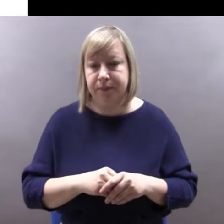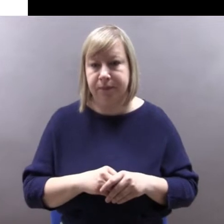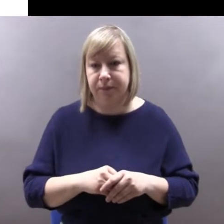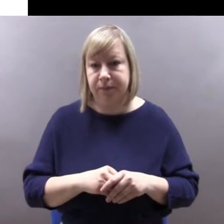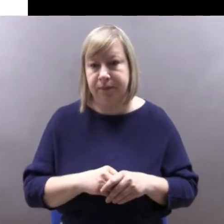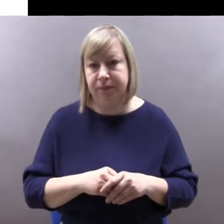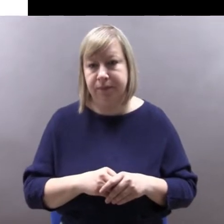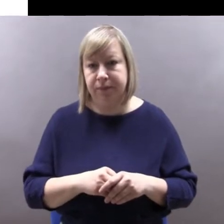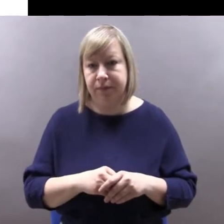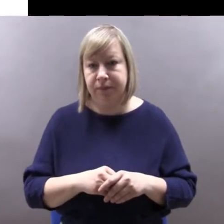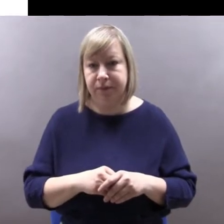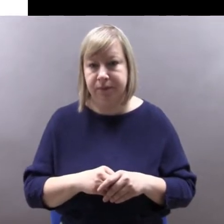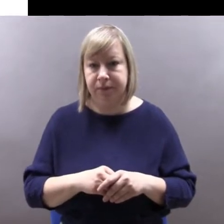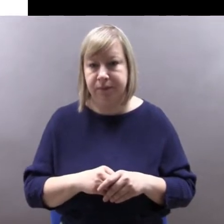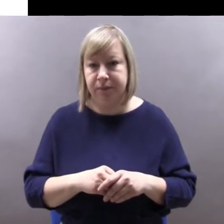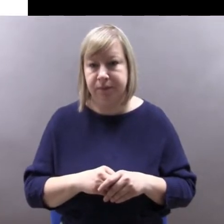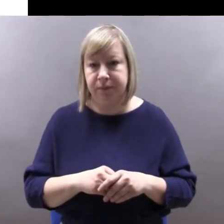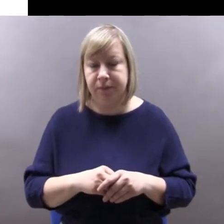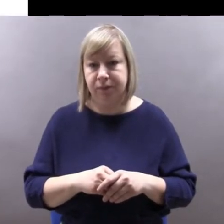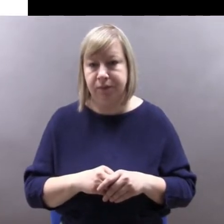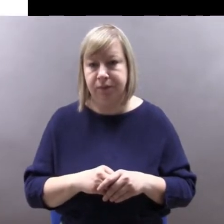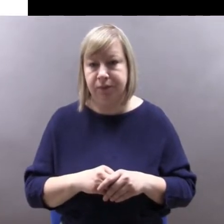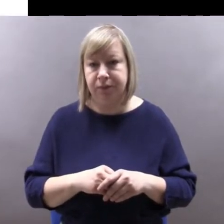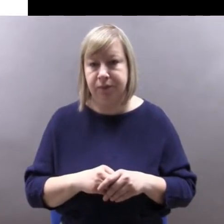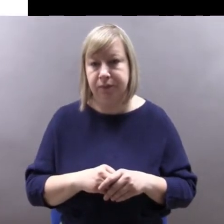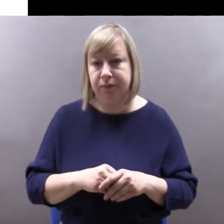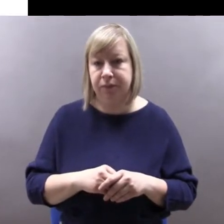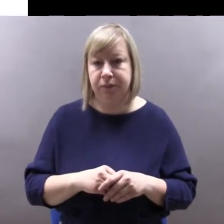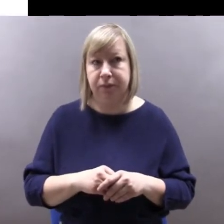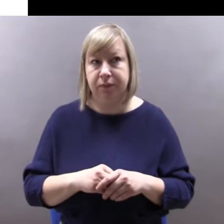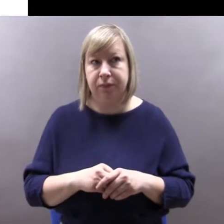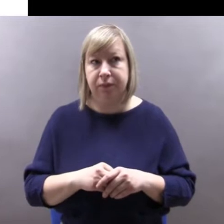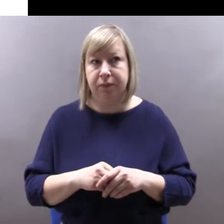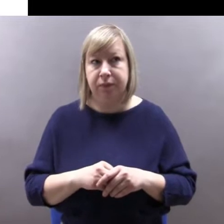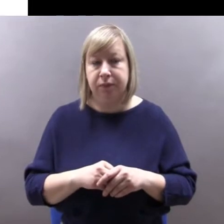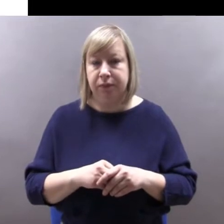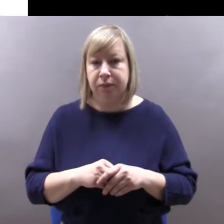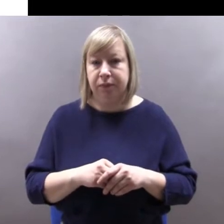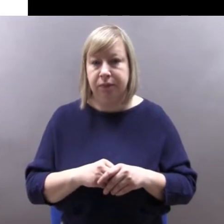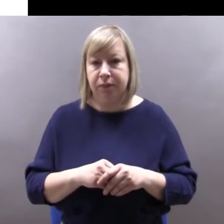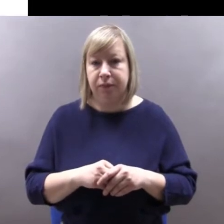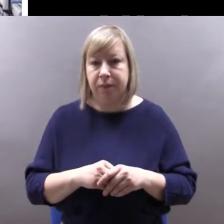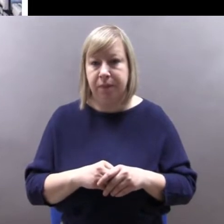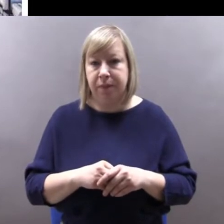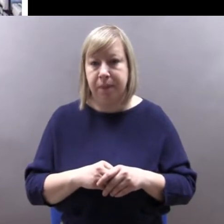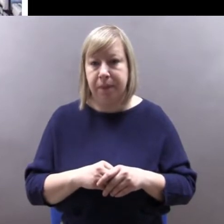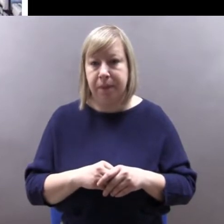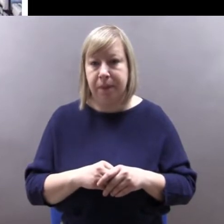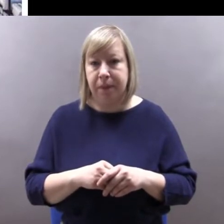gdzie była taka możliwość, zastosowaliśmy rampy. Poproszę o następny slajd.